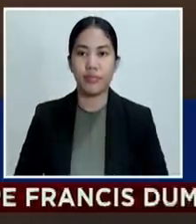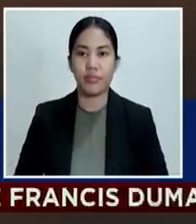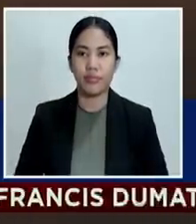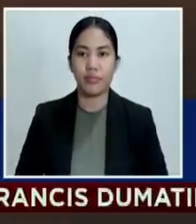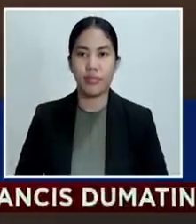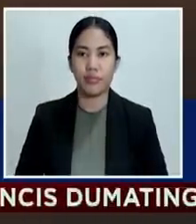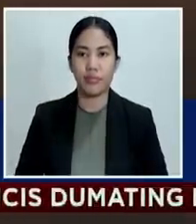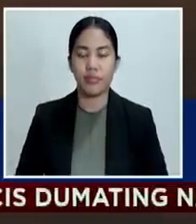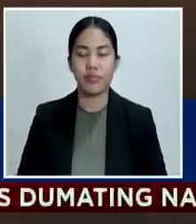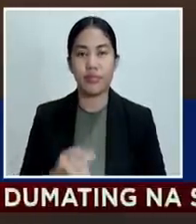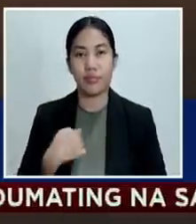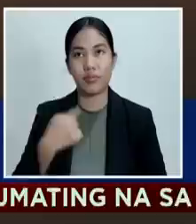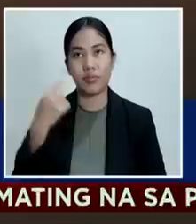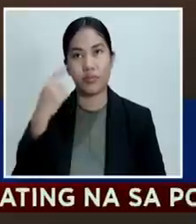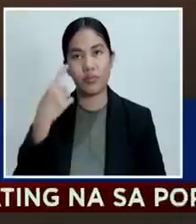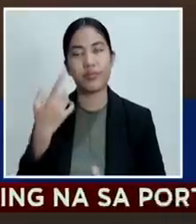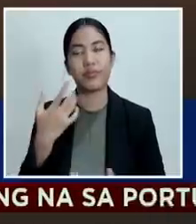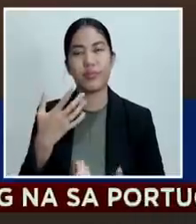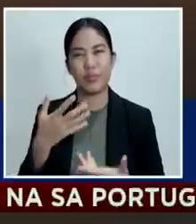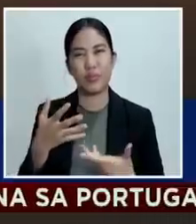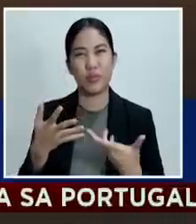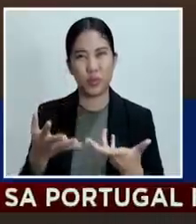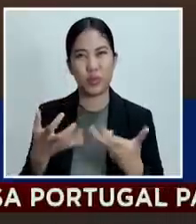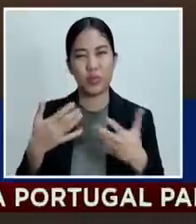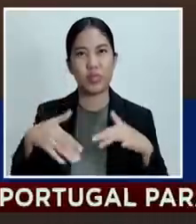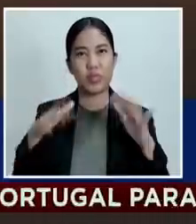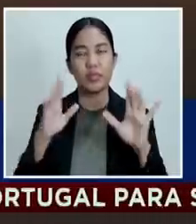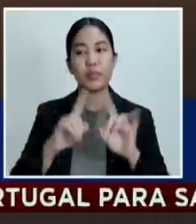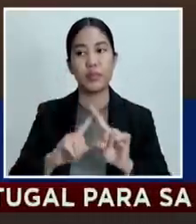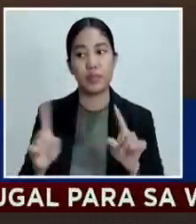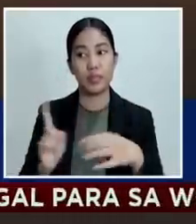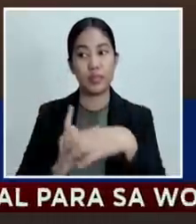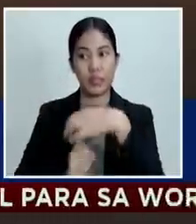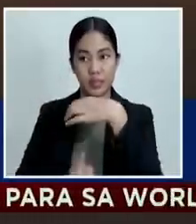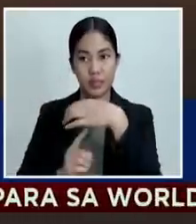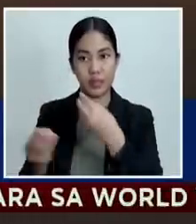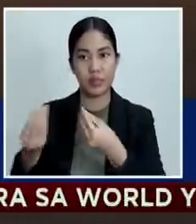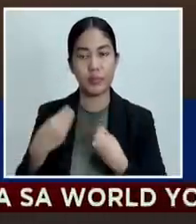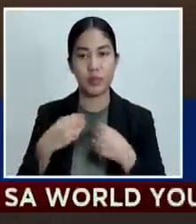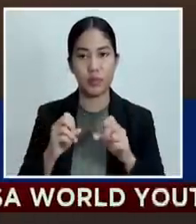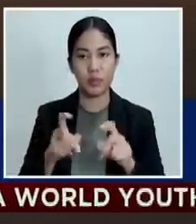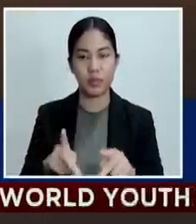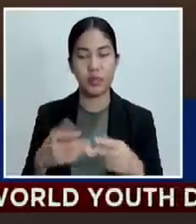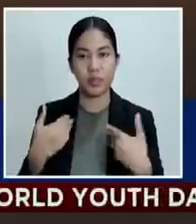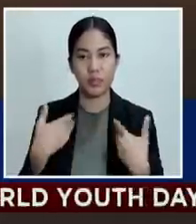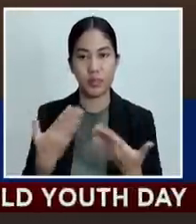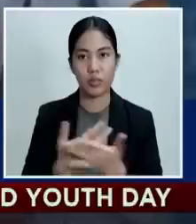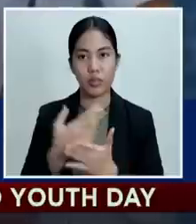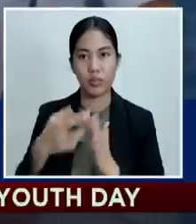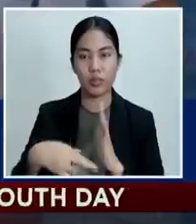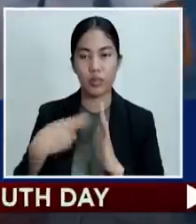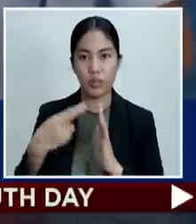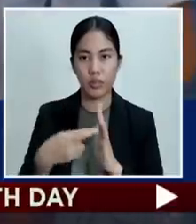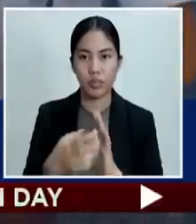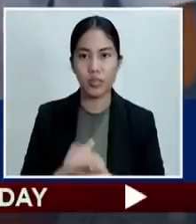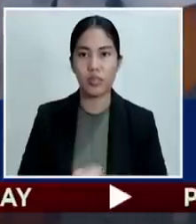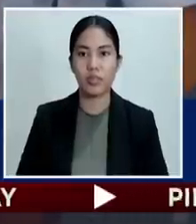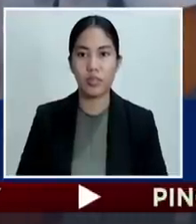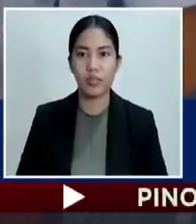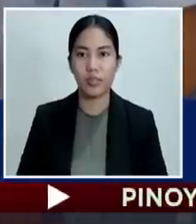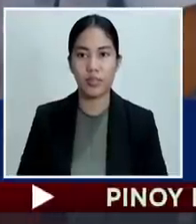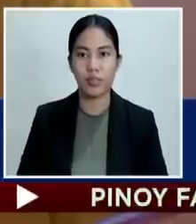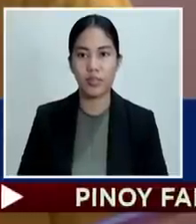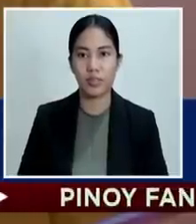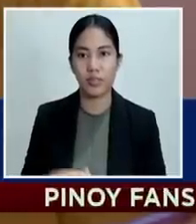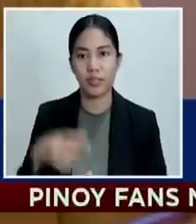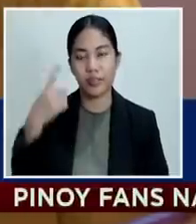had enough, they give me something I want so bad. Like with this new role I have sa Pera Pera Song Paraiso. Para naman sa